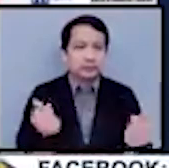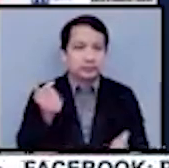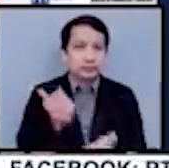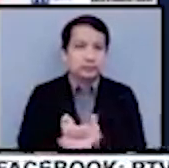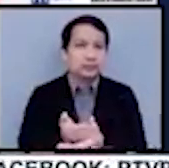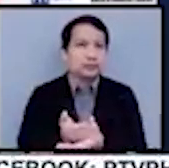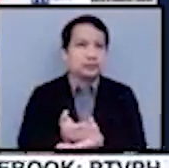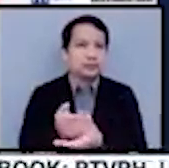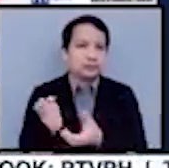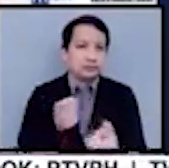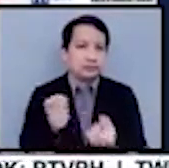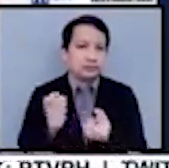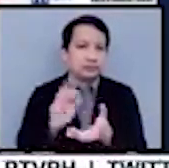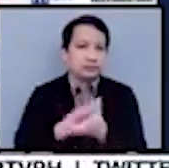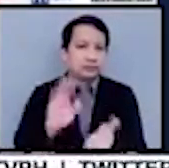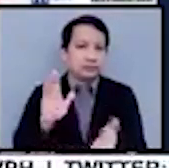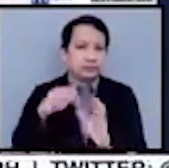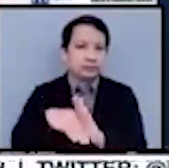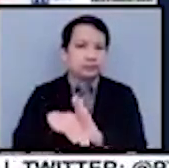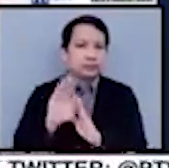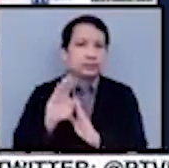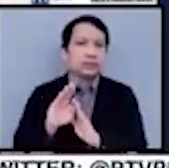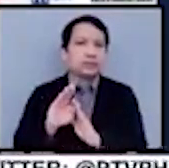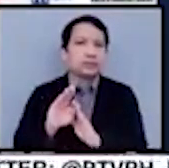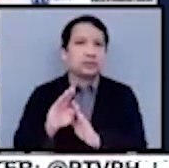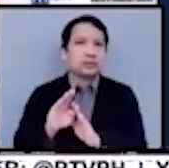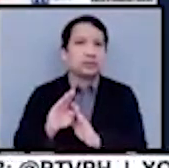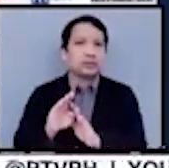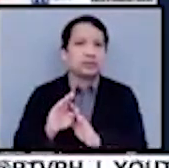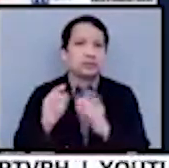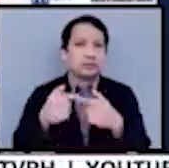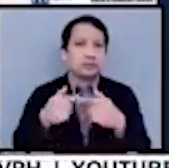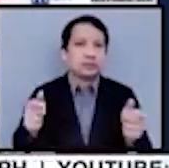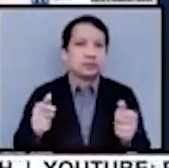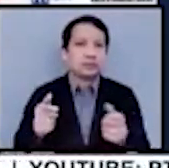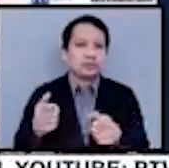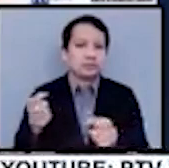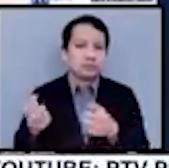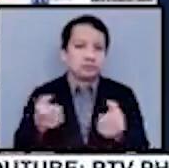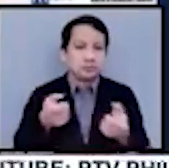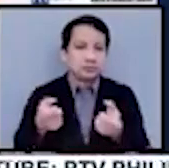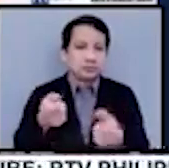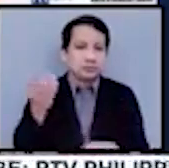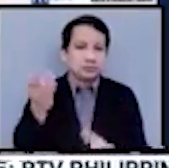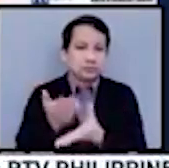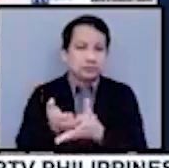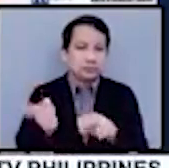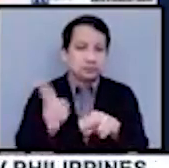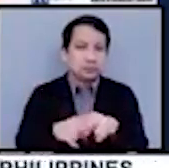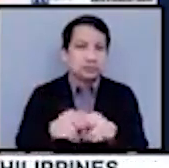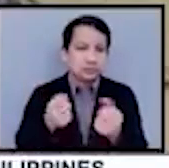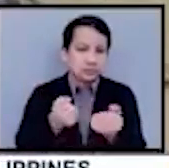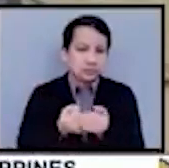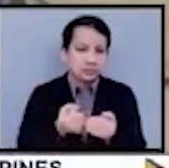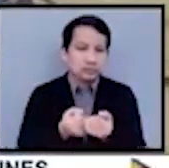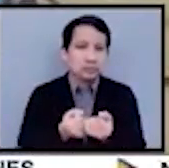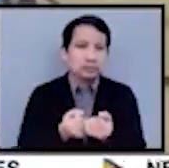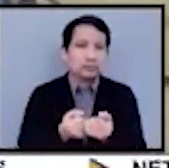pagtaas ng presyo ng sa atin pong farm gate, mukhang mapipilitan po tayong magdagdag ng supply magmula sa ibang